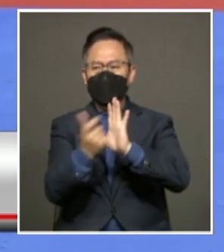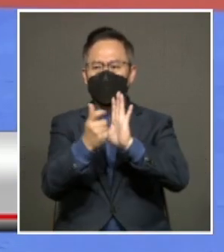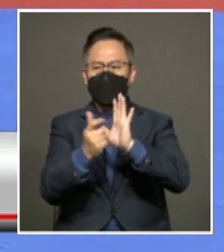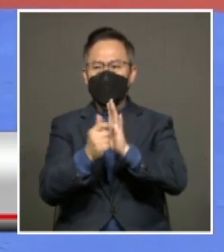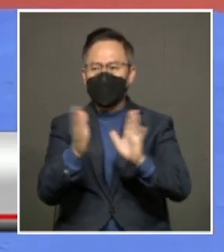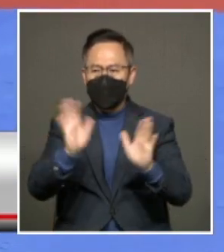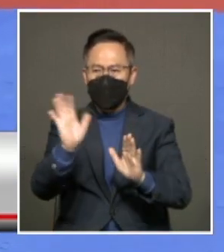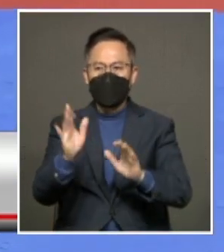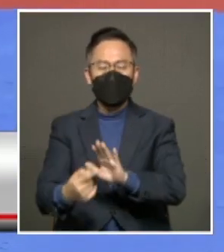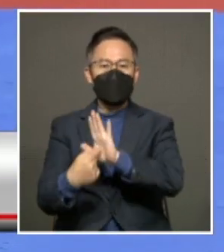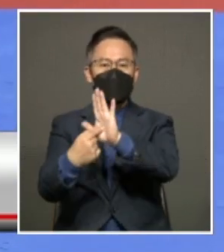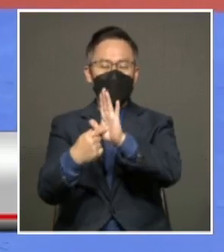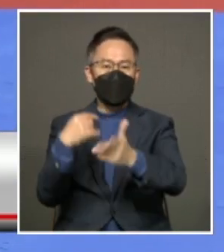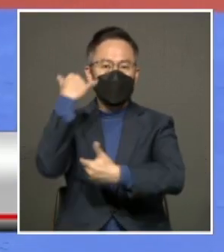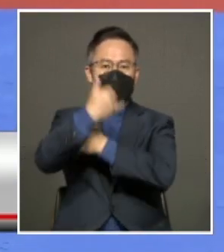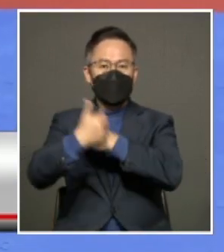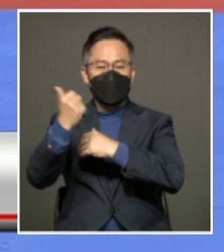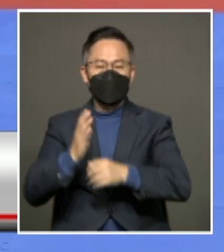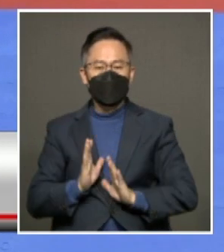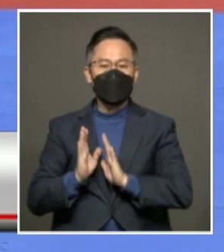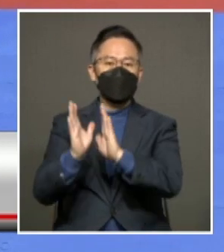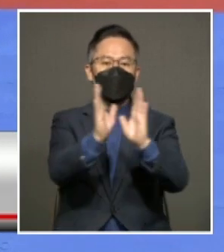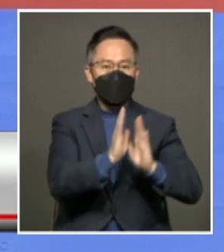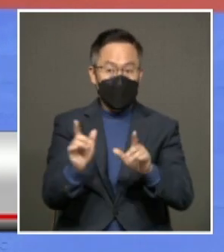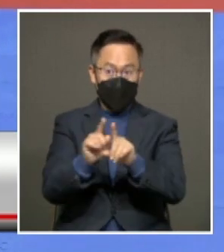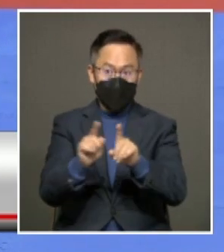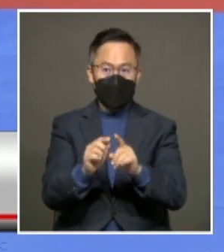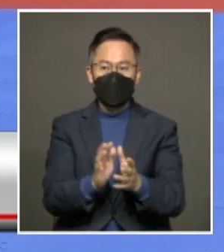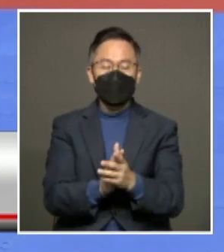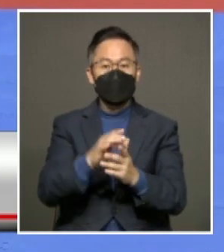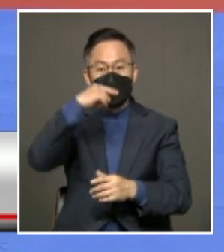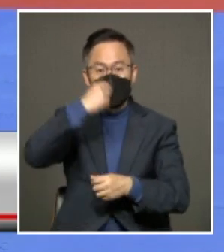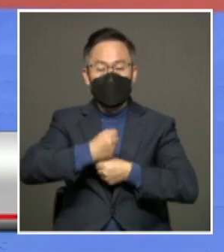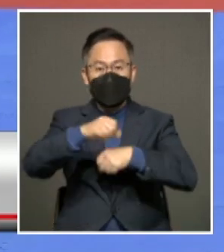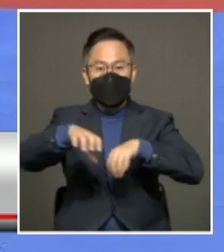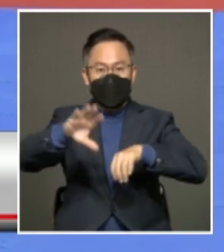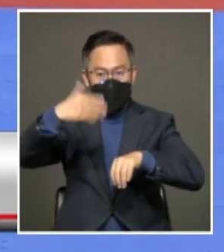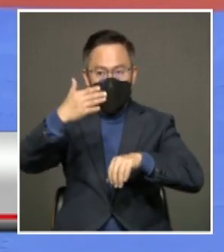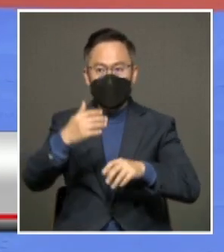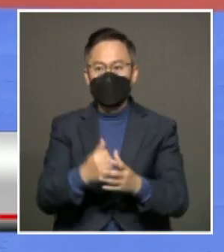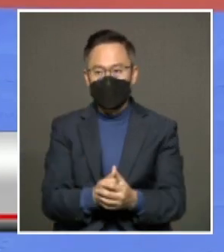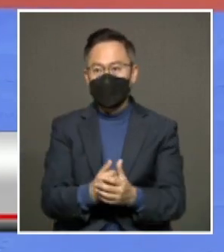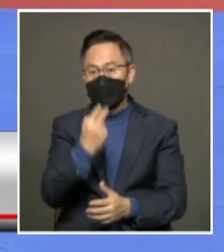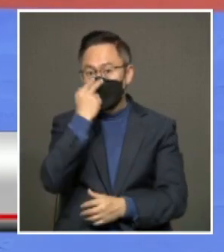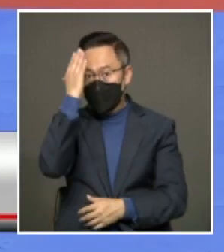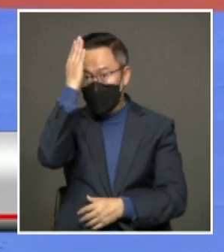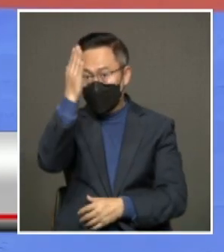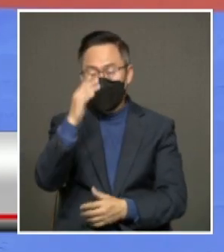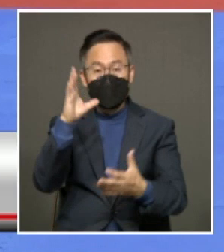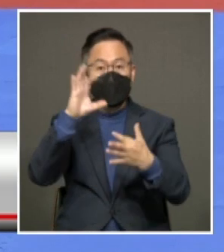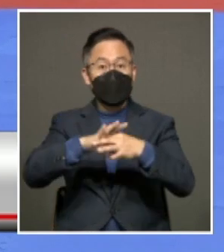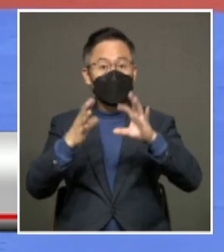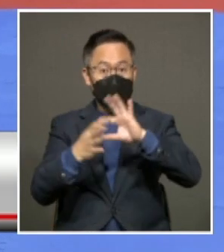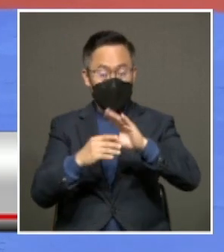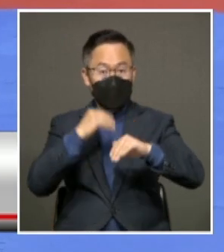เพื่อเป็นตัวอย่างที่ดีให้กับประเทศอื่นๆโดยเริ่มที่การแข่งขันที่ประเทศไทยก่อนซึ่งก็น่าติดตามครับว่าการยก